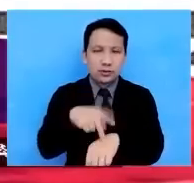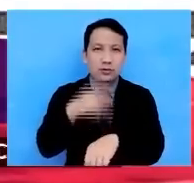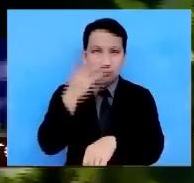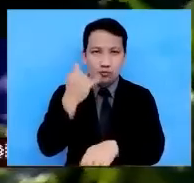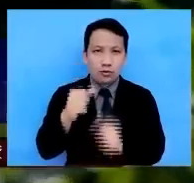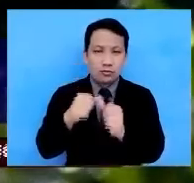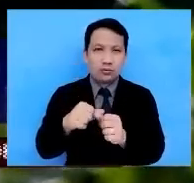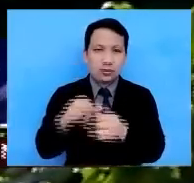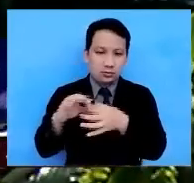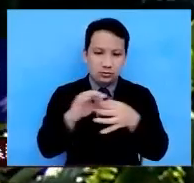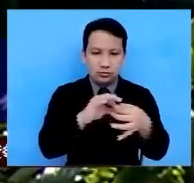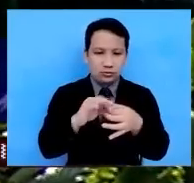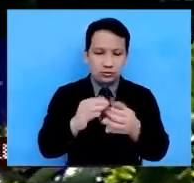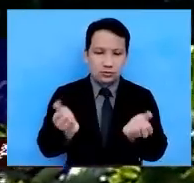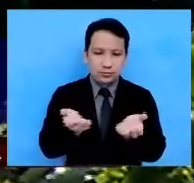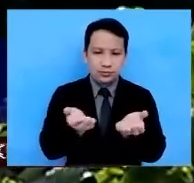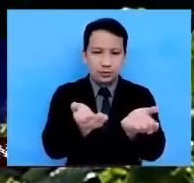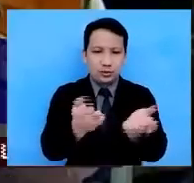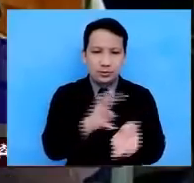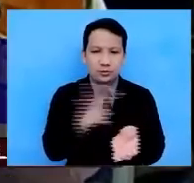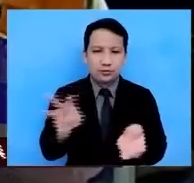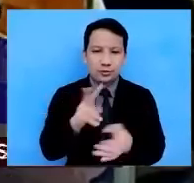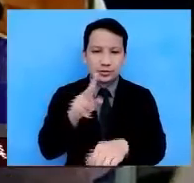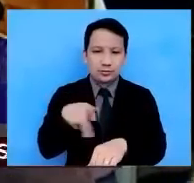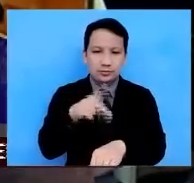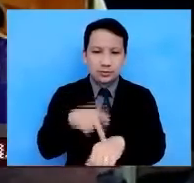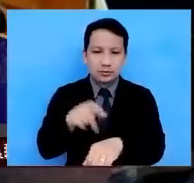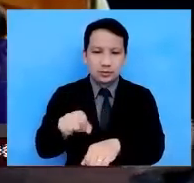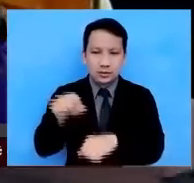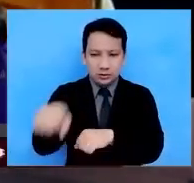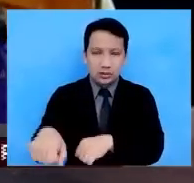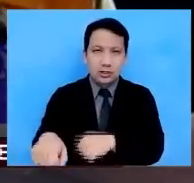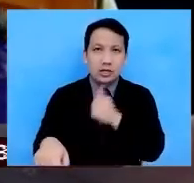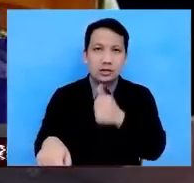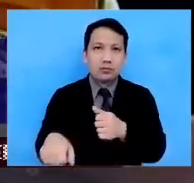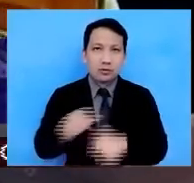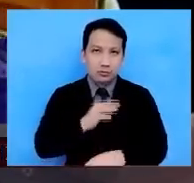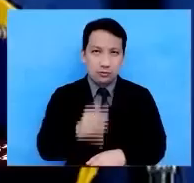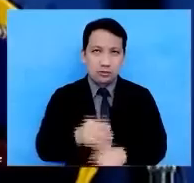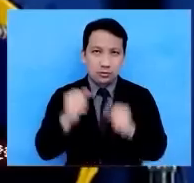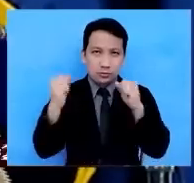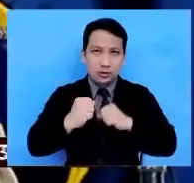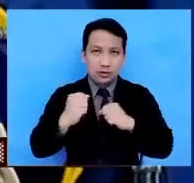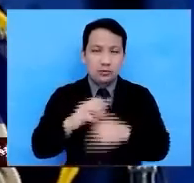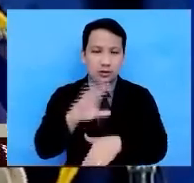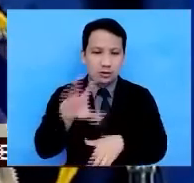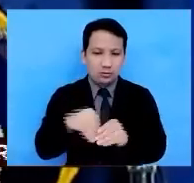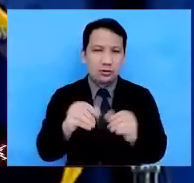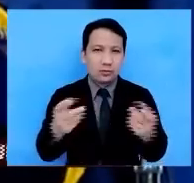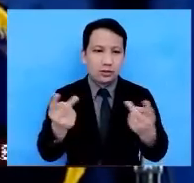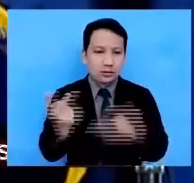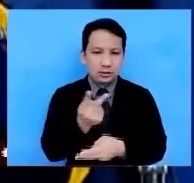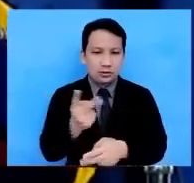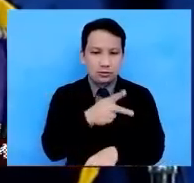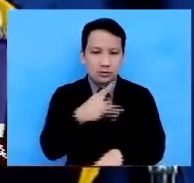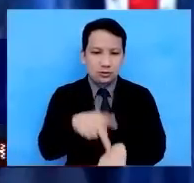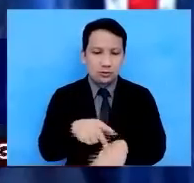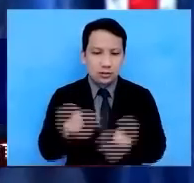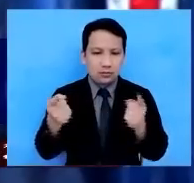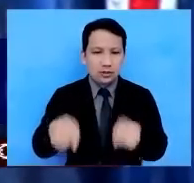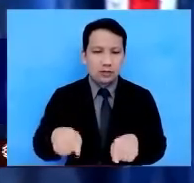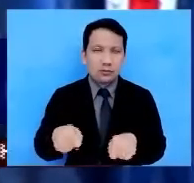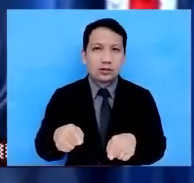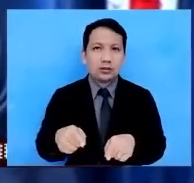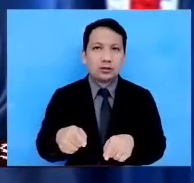joint maritime patrol sa West Philippine Sea. Wala pang formal na kasunduan, pero umaasa ang dalawang bansa na mangyayari ito.